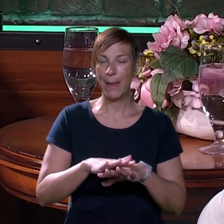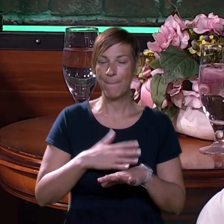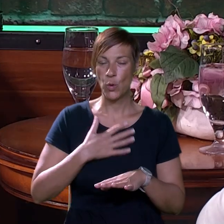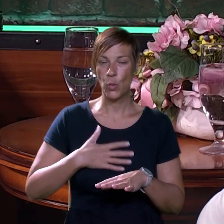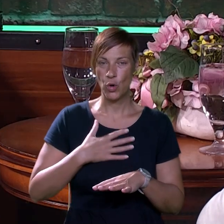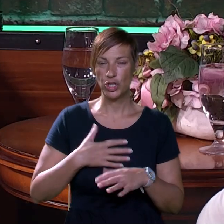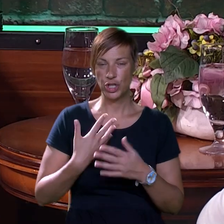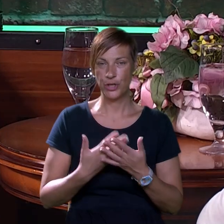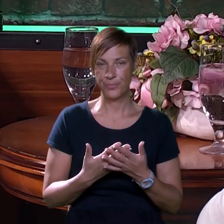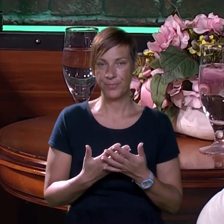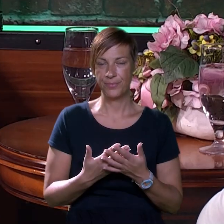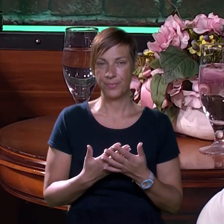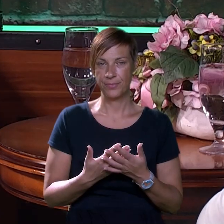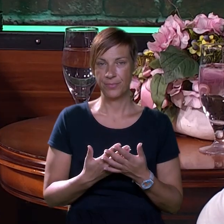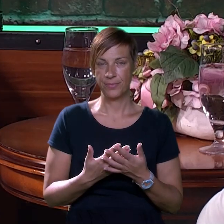lijepo, ugodno i